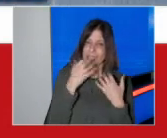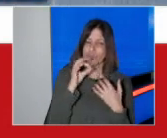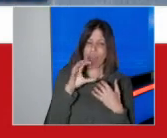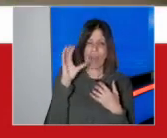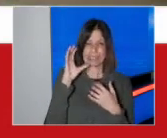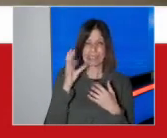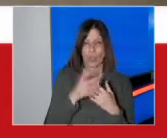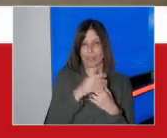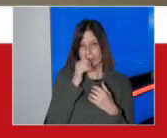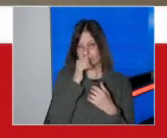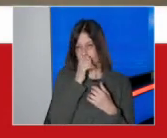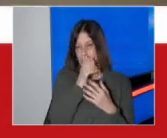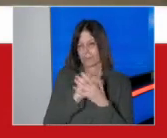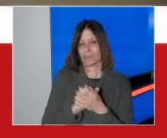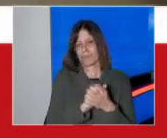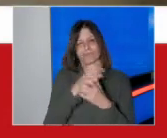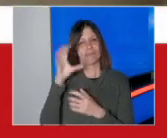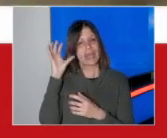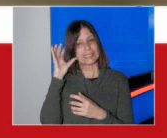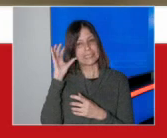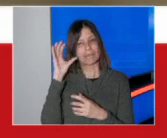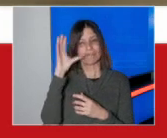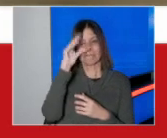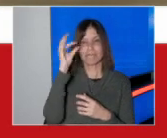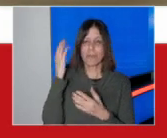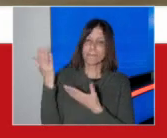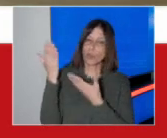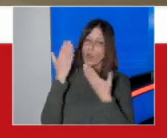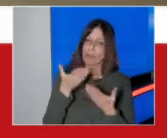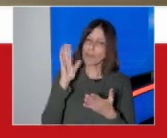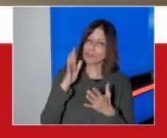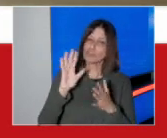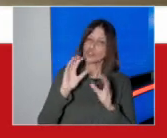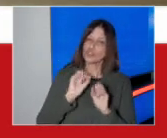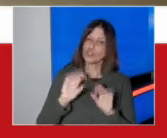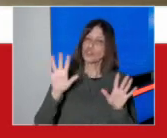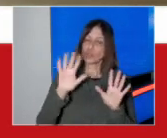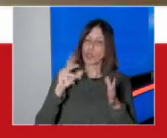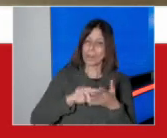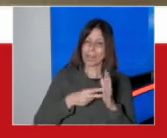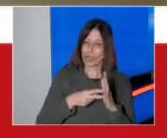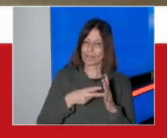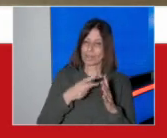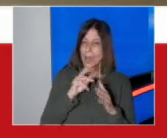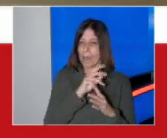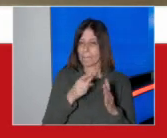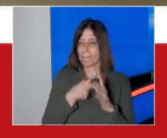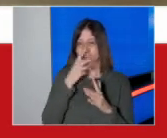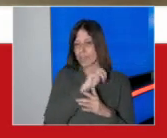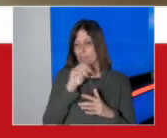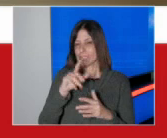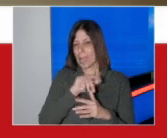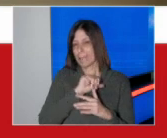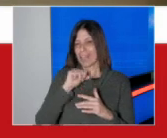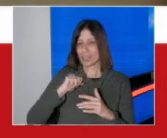האזנות. הנה. שלום לכל המאזינות והמאזינים. ברוכים הבאים לעוד שידור בתוכנית שלנו, והפעם בנושא פרטיות